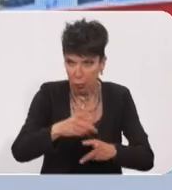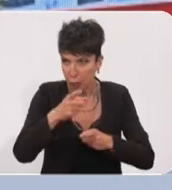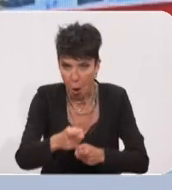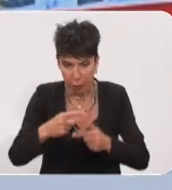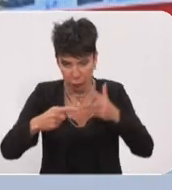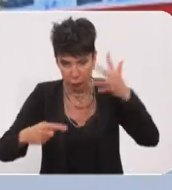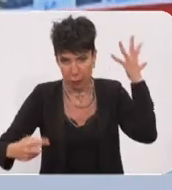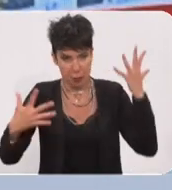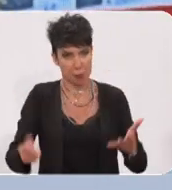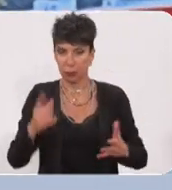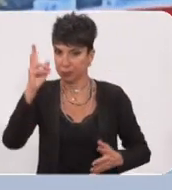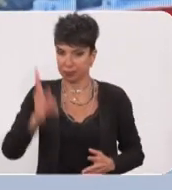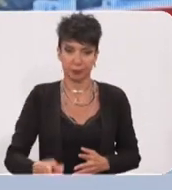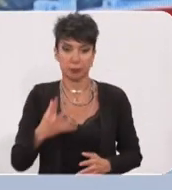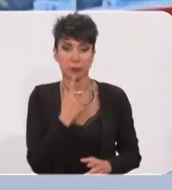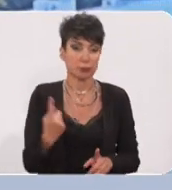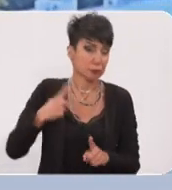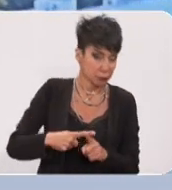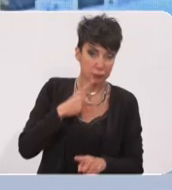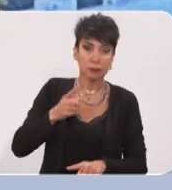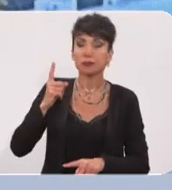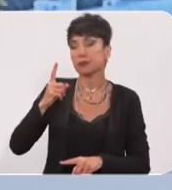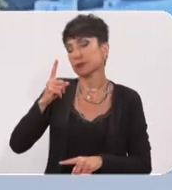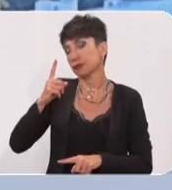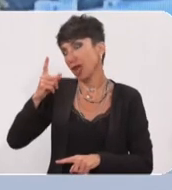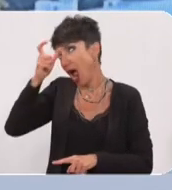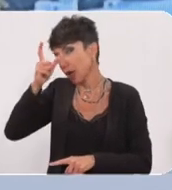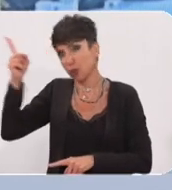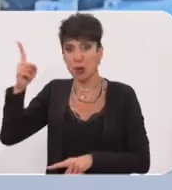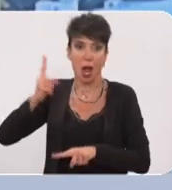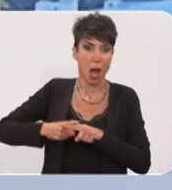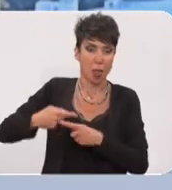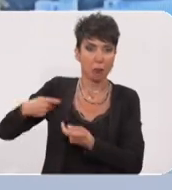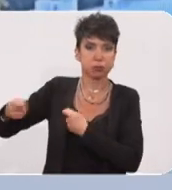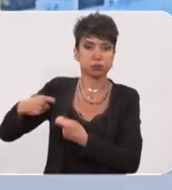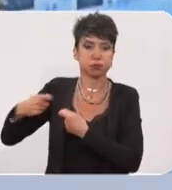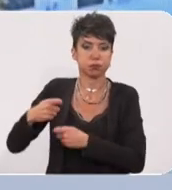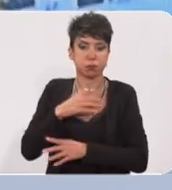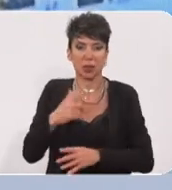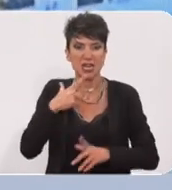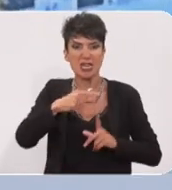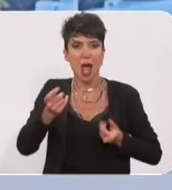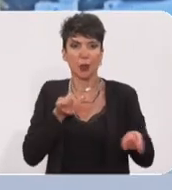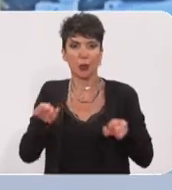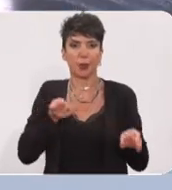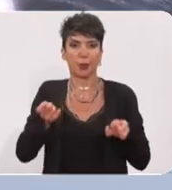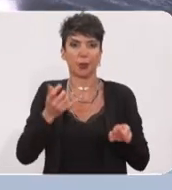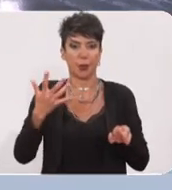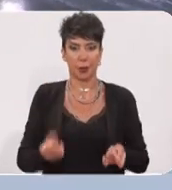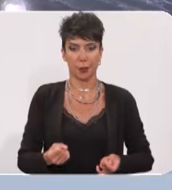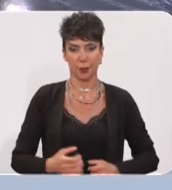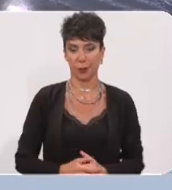μεγάλο παζάρι στα ελληνοτουρκικά με νατοϊκή διαιτησία, μάλιστα, το οποίο κρύβει επικίνδυνες διευθυντήσεις στο Αιγαίο και αλλού. Να πω μόνο μία λέξη.